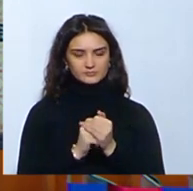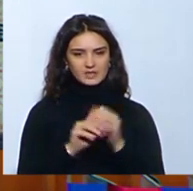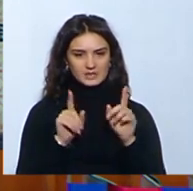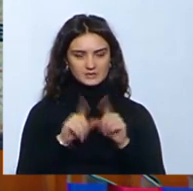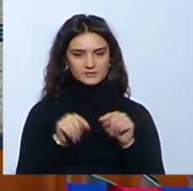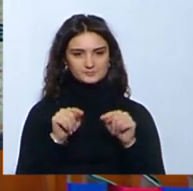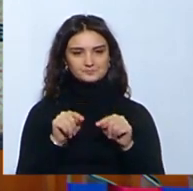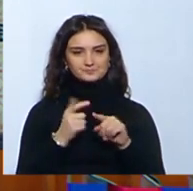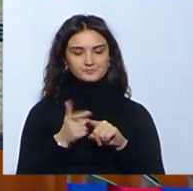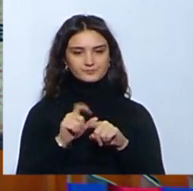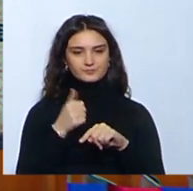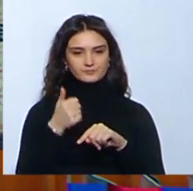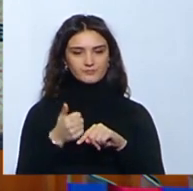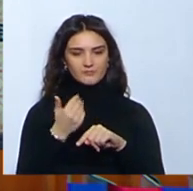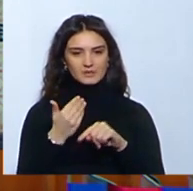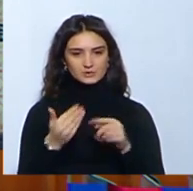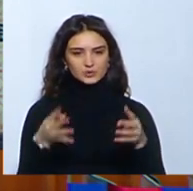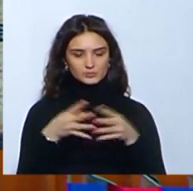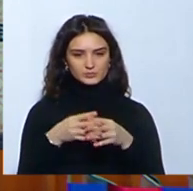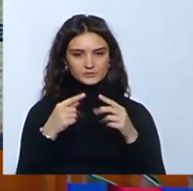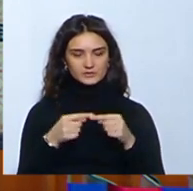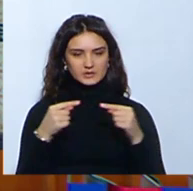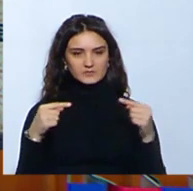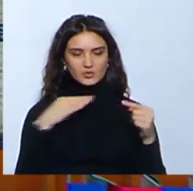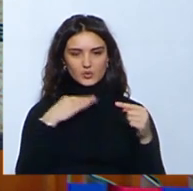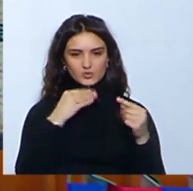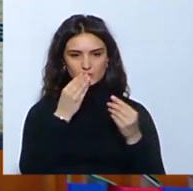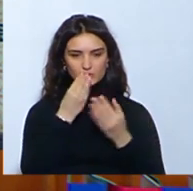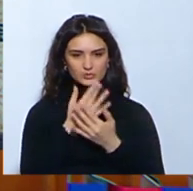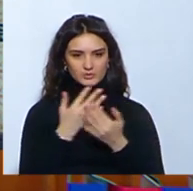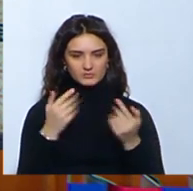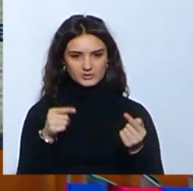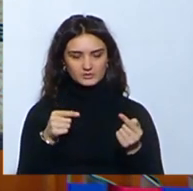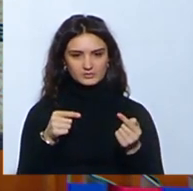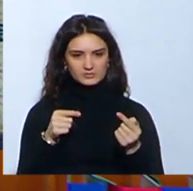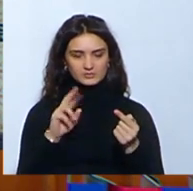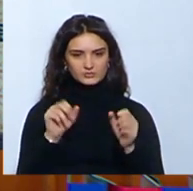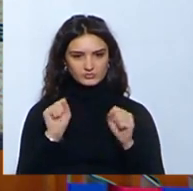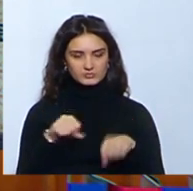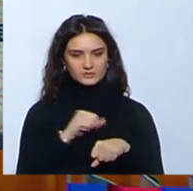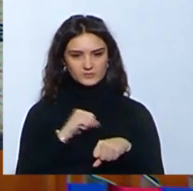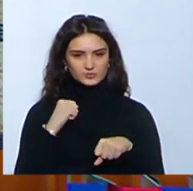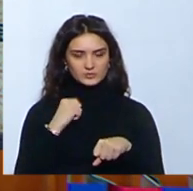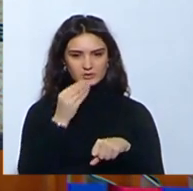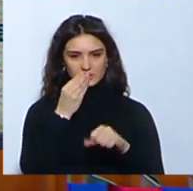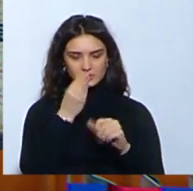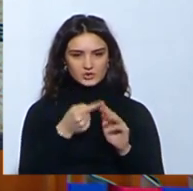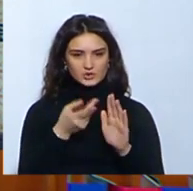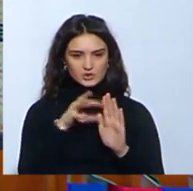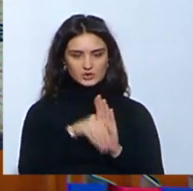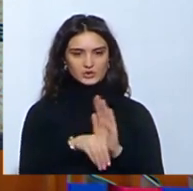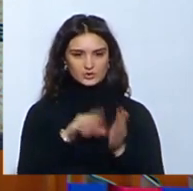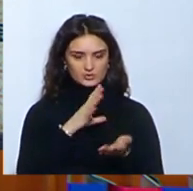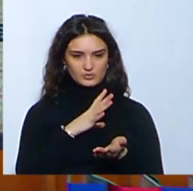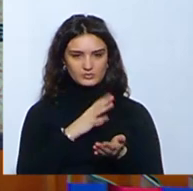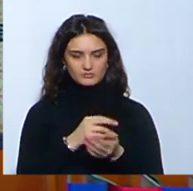აგრეთვე ძალიან კარგია მისი კომბინაცია სხვადასხვა ხორცპროდუქტებთან, შეიძლება თვითონ კერძის შიგნით ჩართული